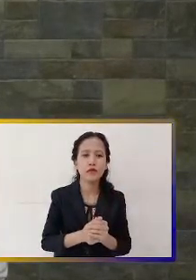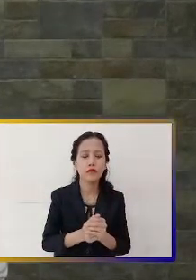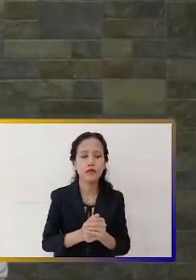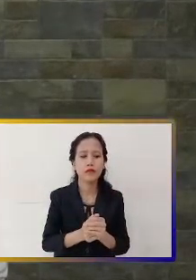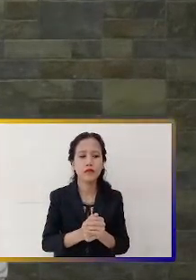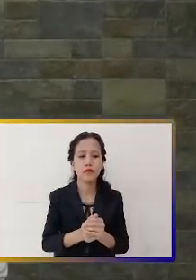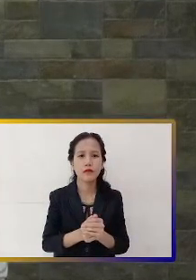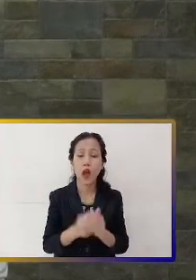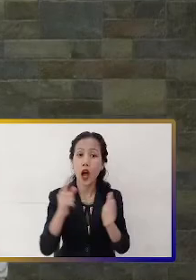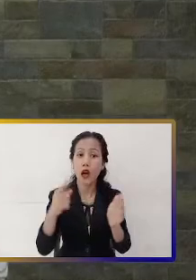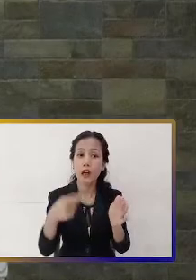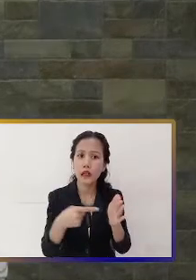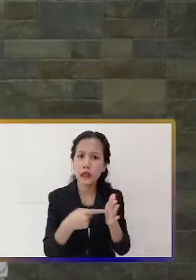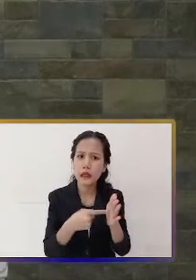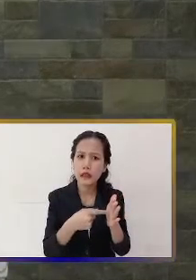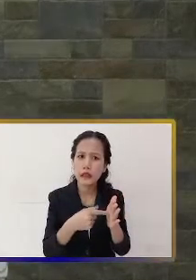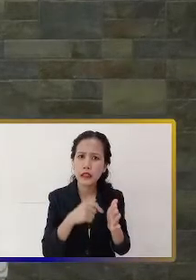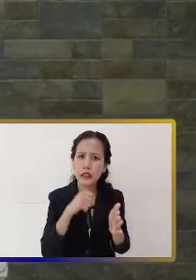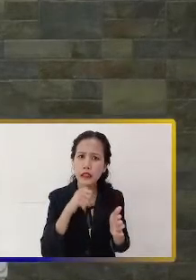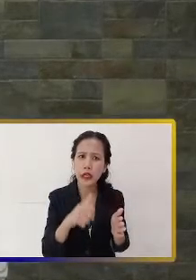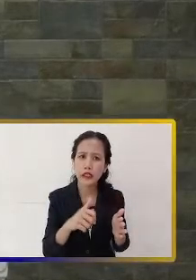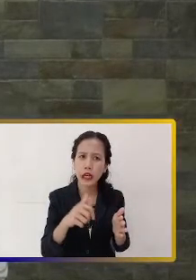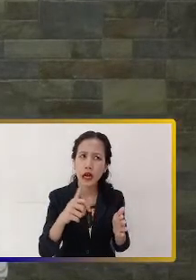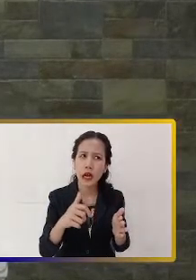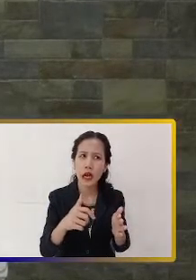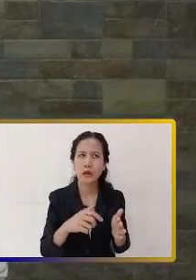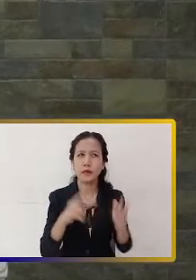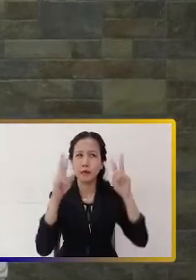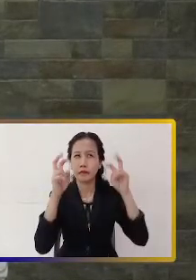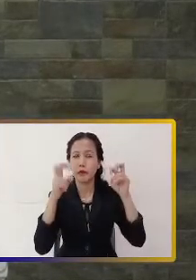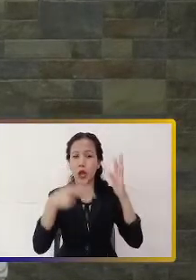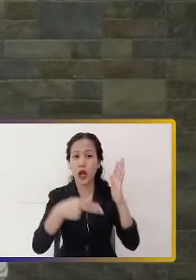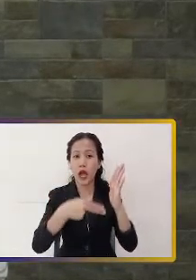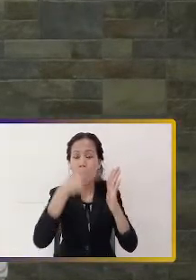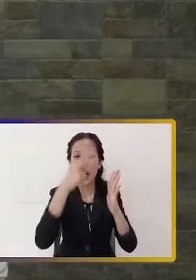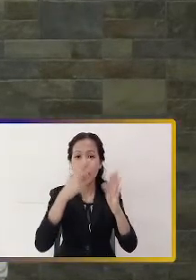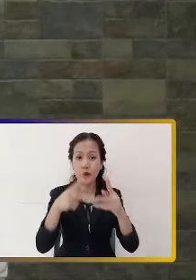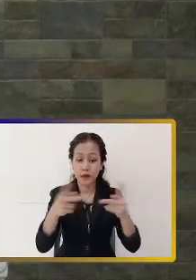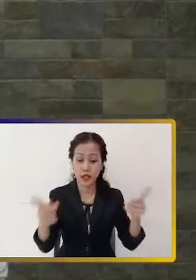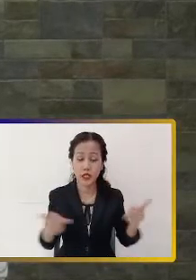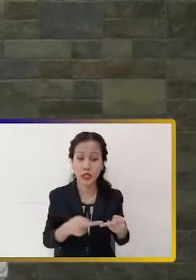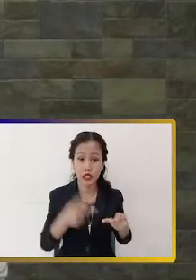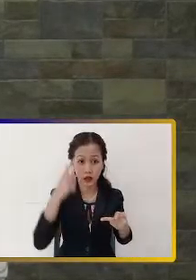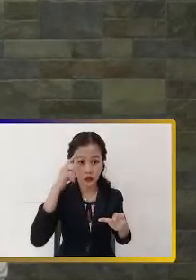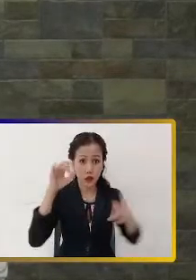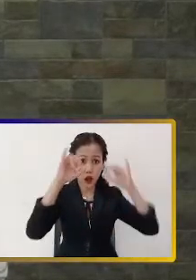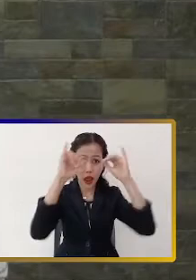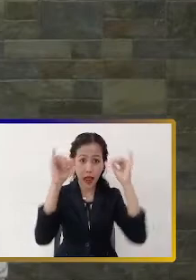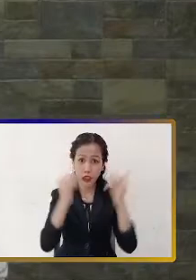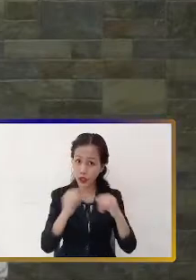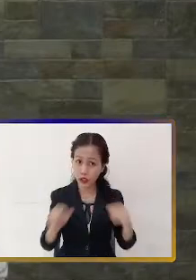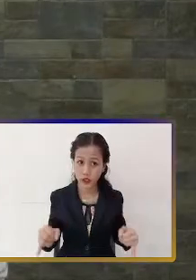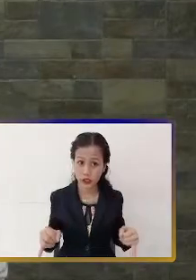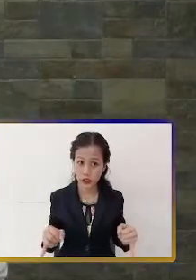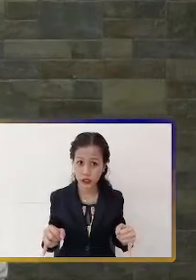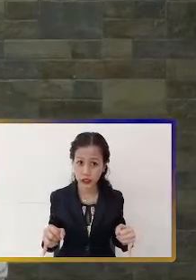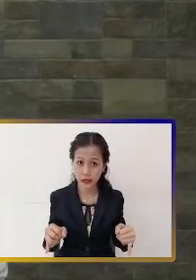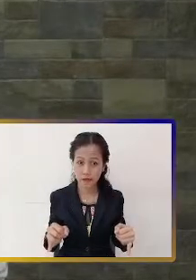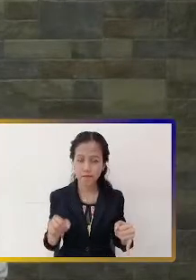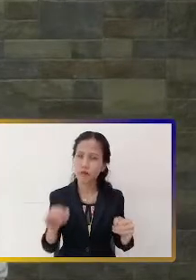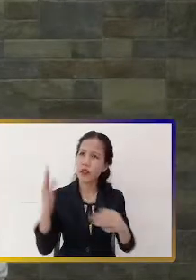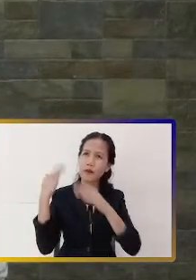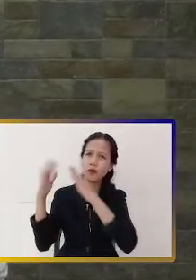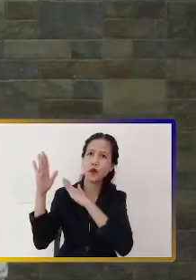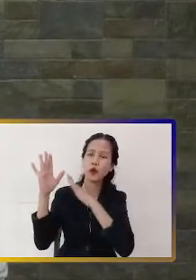mga pagano, mga kapatid. But you see, noong araw ay wala pa pong house ng Panginoon. Tandaan niyo po yan.